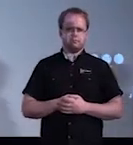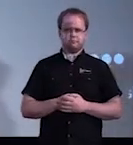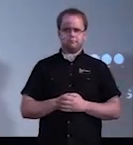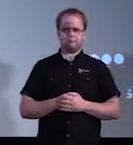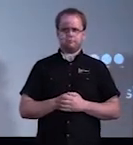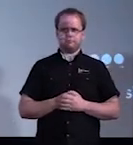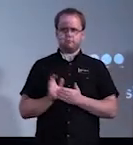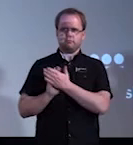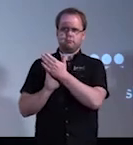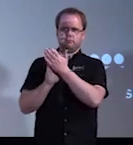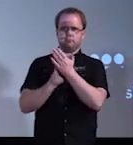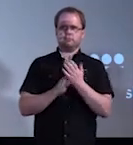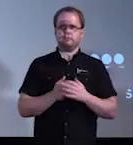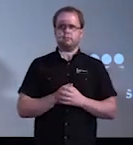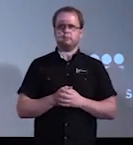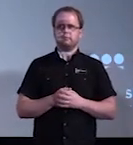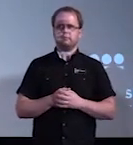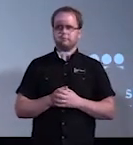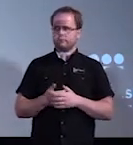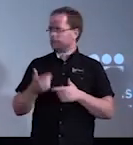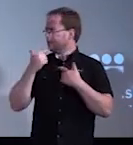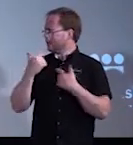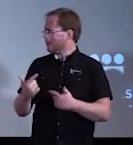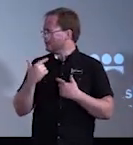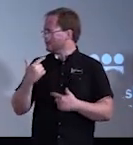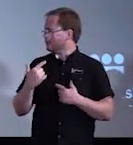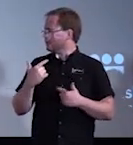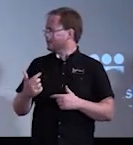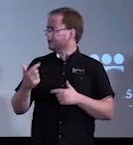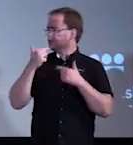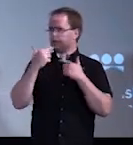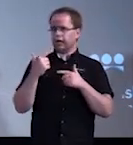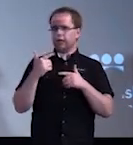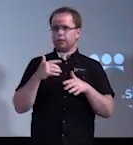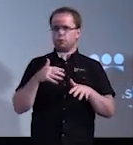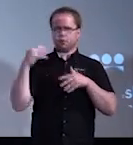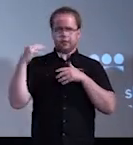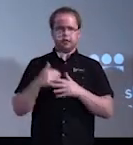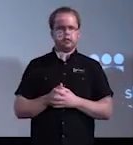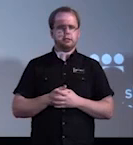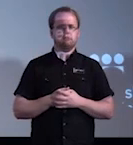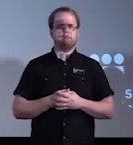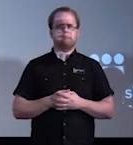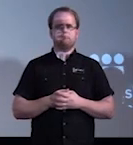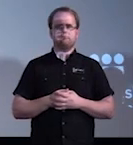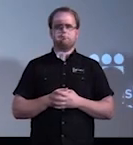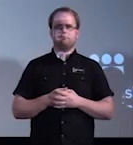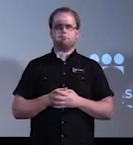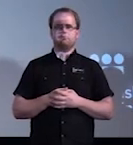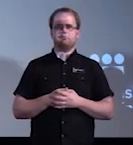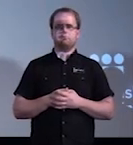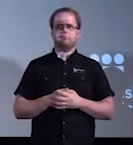Tack så hemskt mycket till er båda för detta. Tack. Och tack till er.